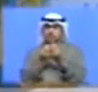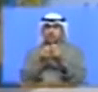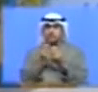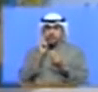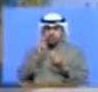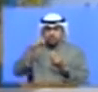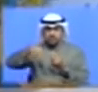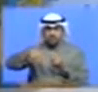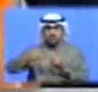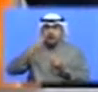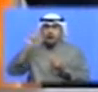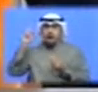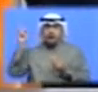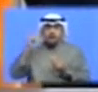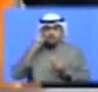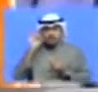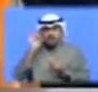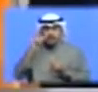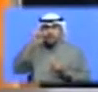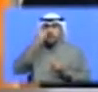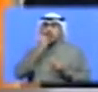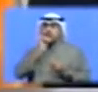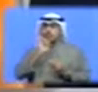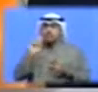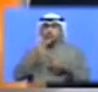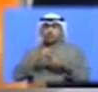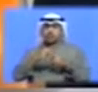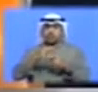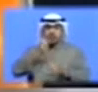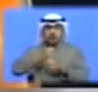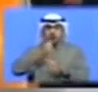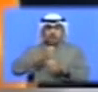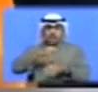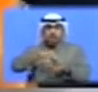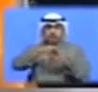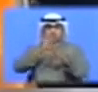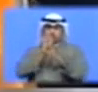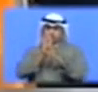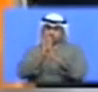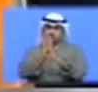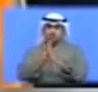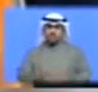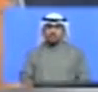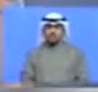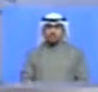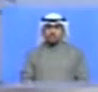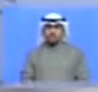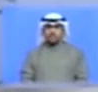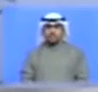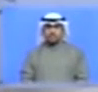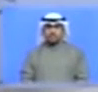اثنان اليوم على أن لها صولاتها وجولاتها في العمل الإنساني والإغاثي. تعرفت